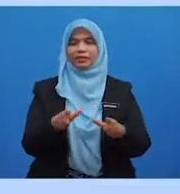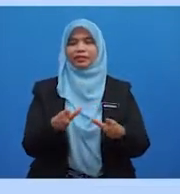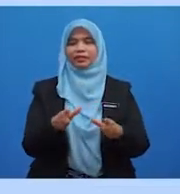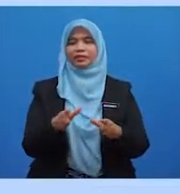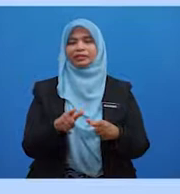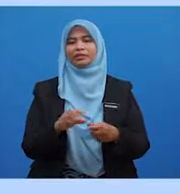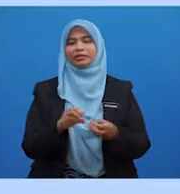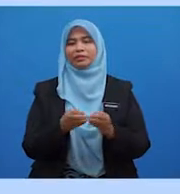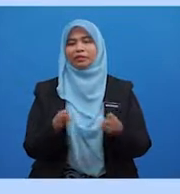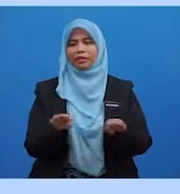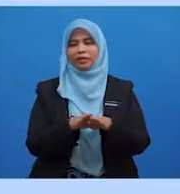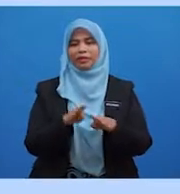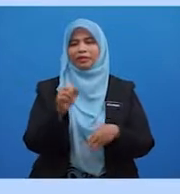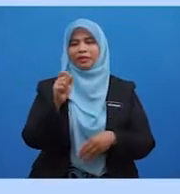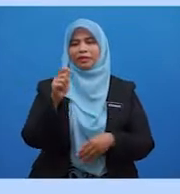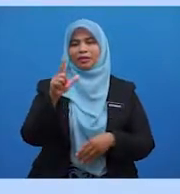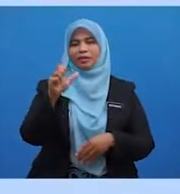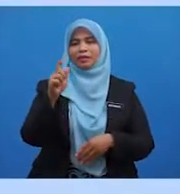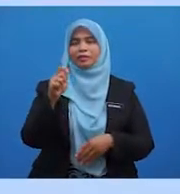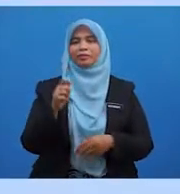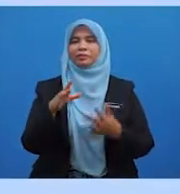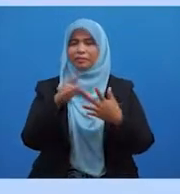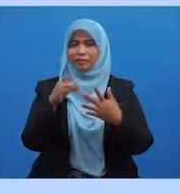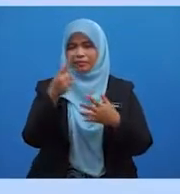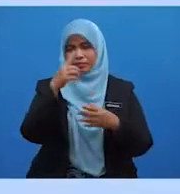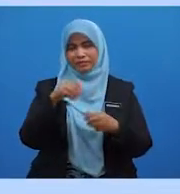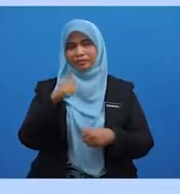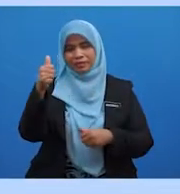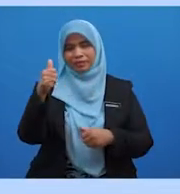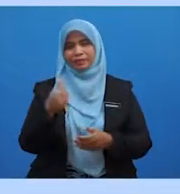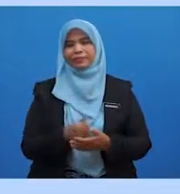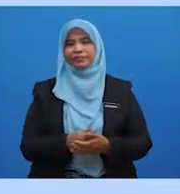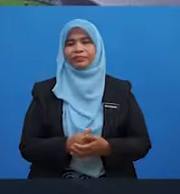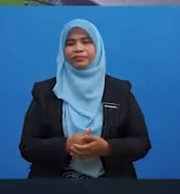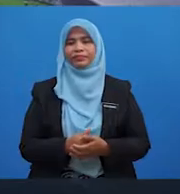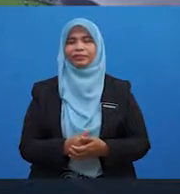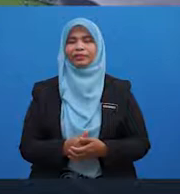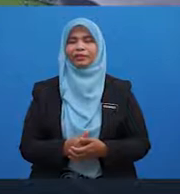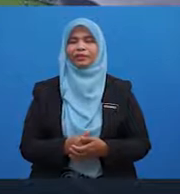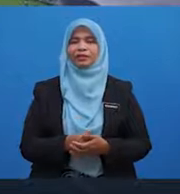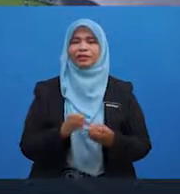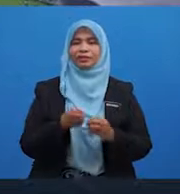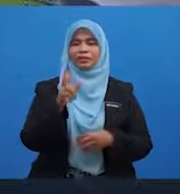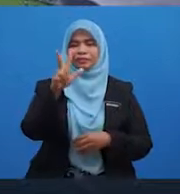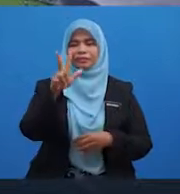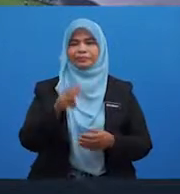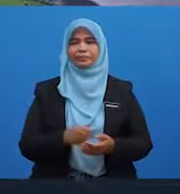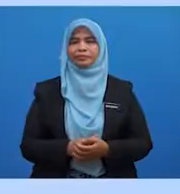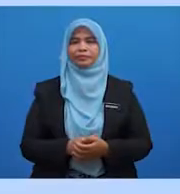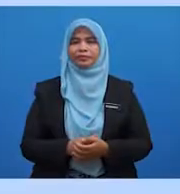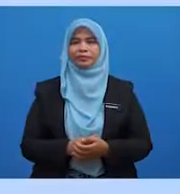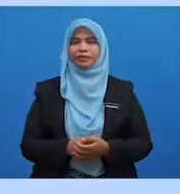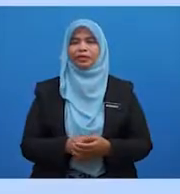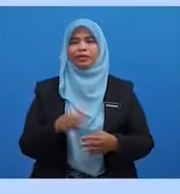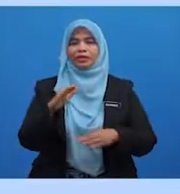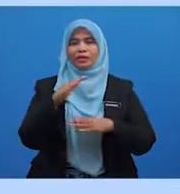atlet pilihan untuk menang. Ini menjadikan anda tertekan. Dan situasi yang ketiga,